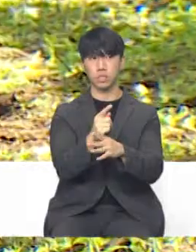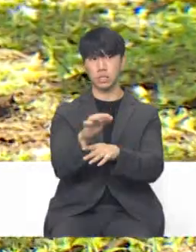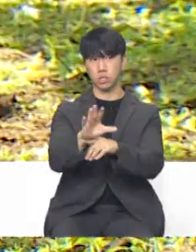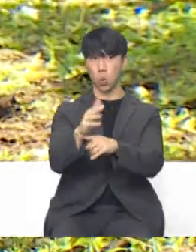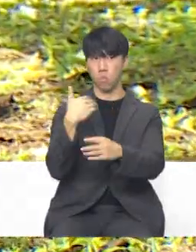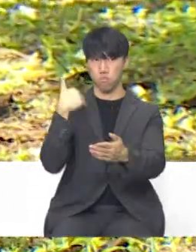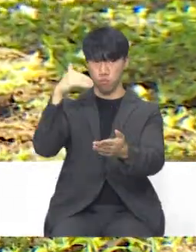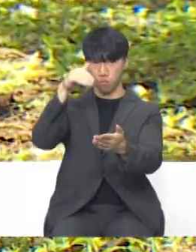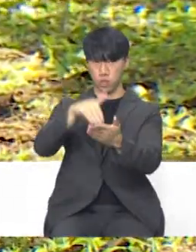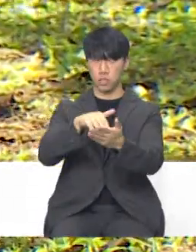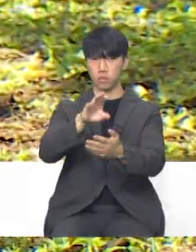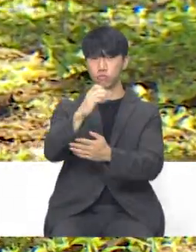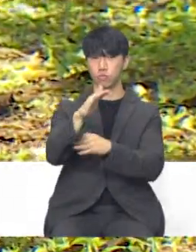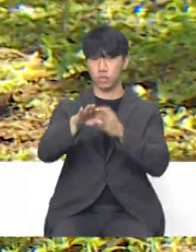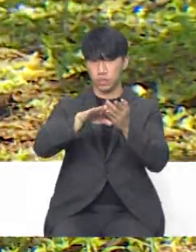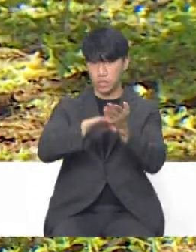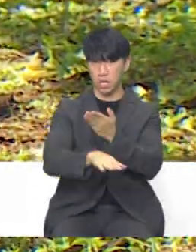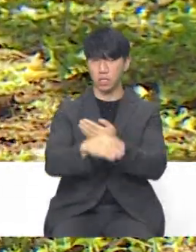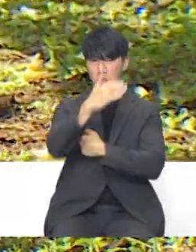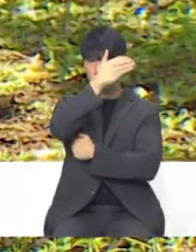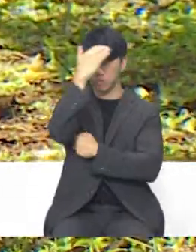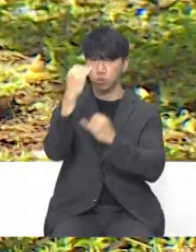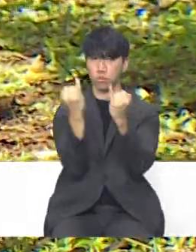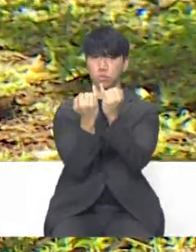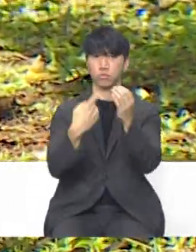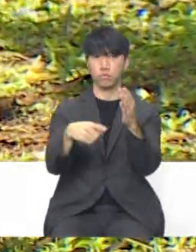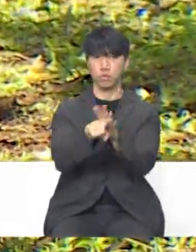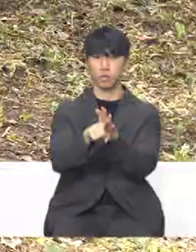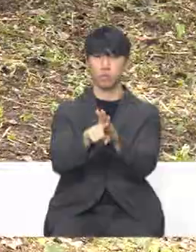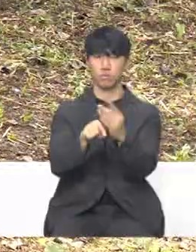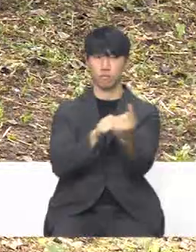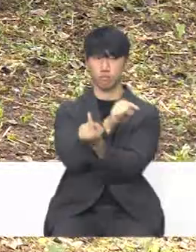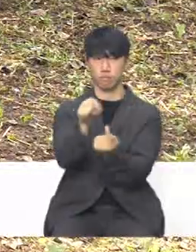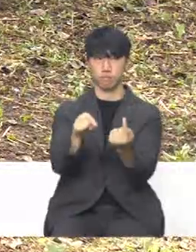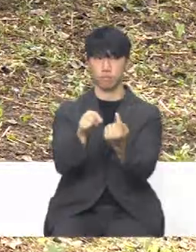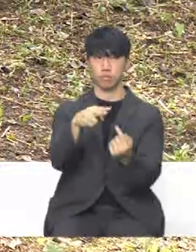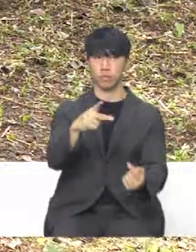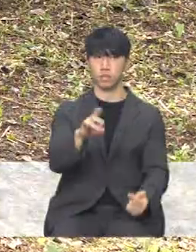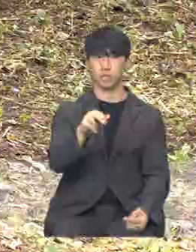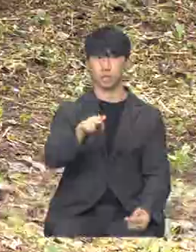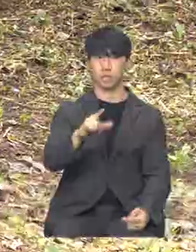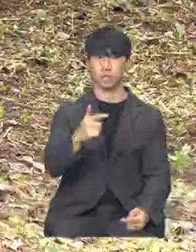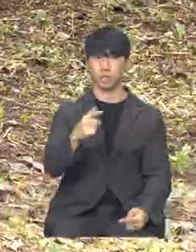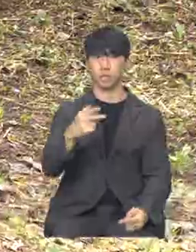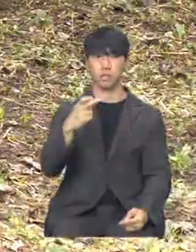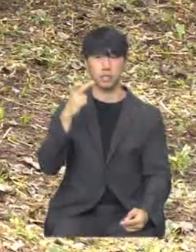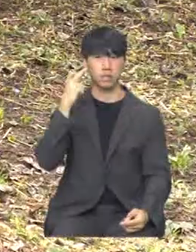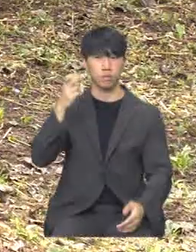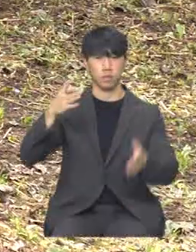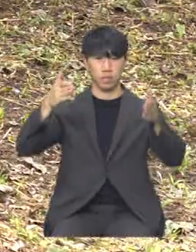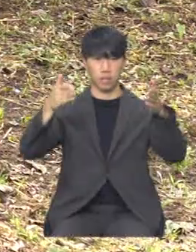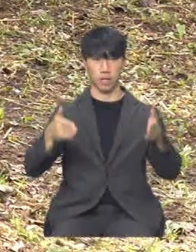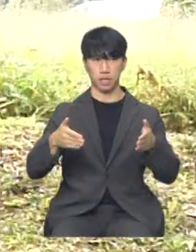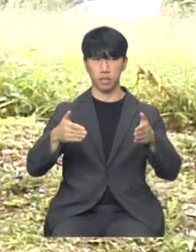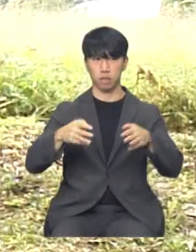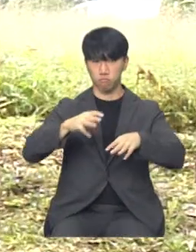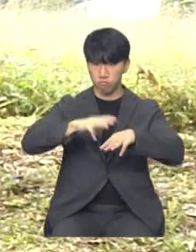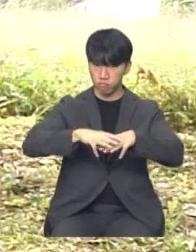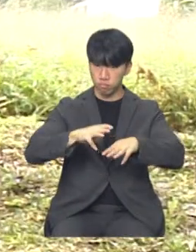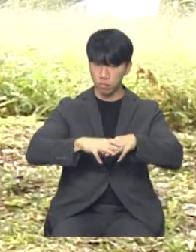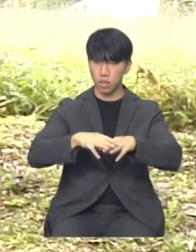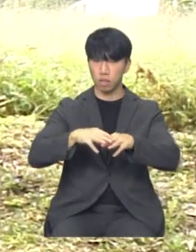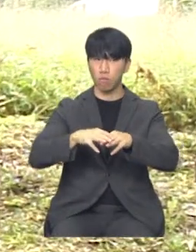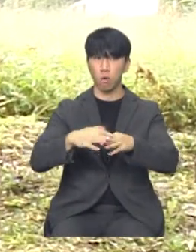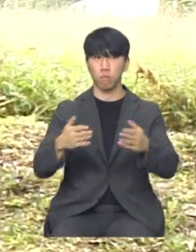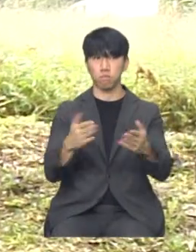꿈꾸는 만 39세 이하 청년 여성들을 위해 마련됐습니다. 당진에서는 12명이 11일간 농사와 지역에서의 진로탐색 등